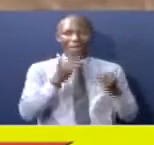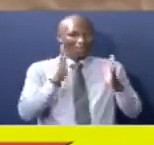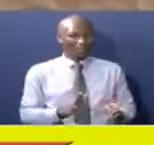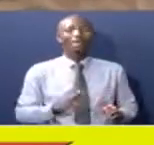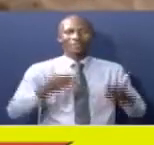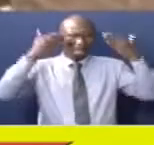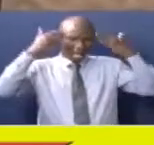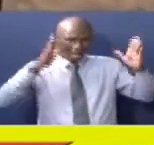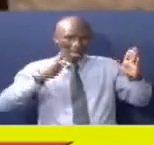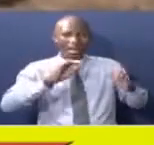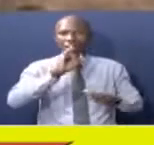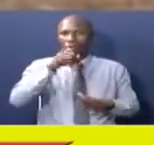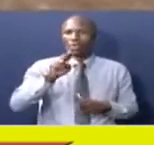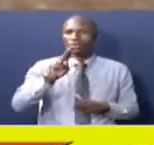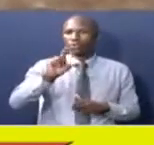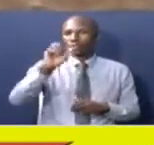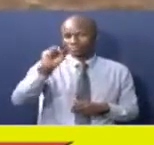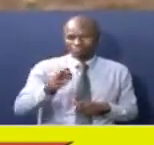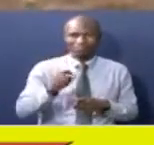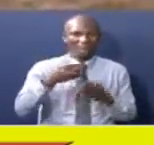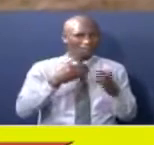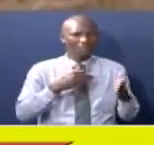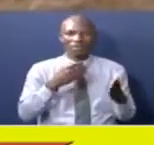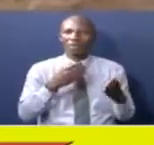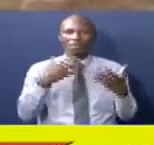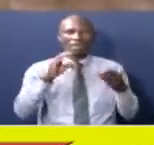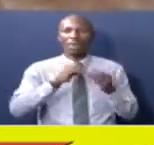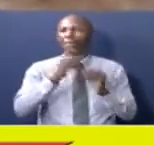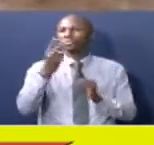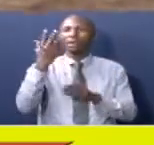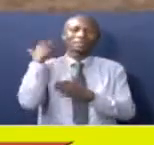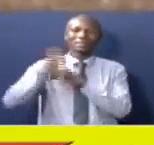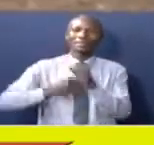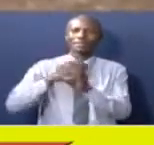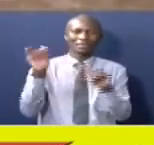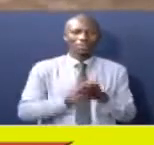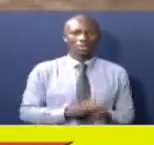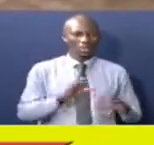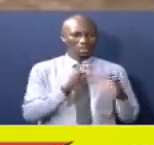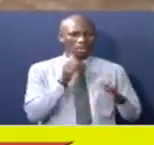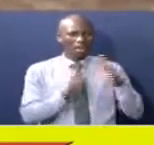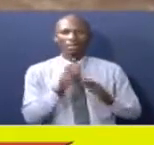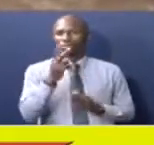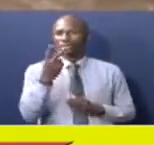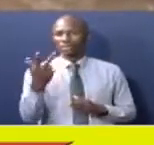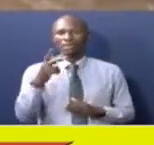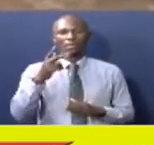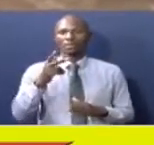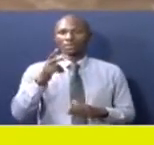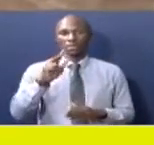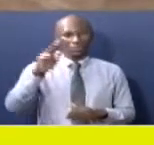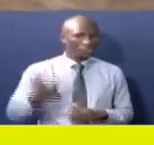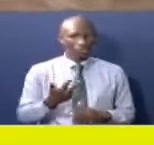menguma mezo avono ta Julius Tangi ulawa aminye namba ili mwaka mudhelu ovangwa na world under 23,000 meters